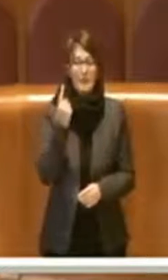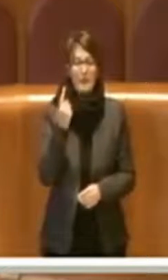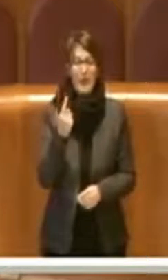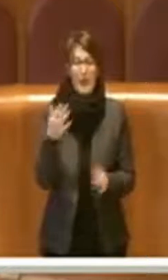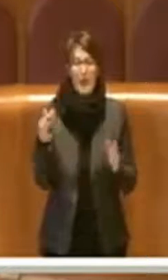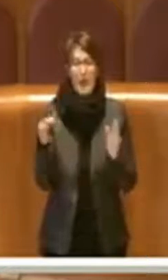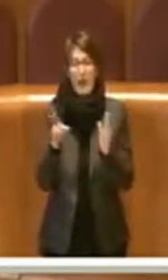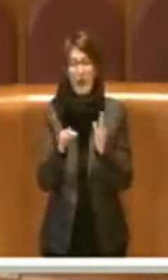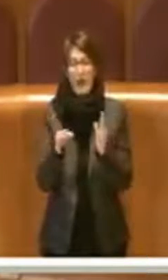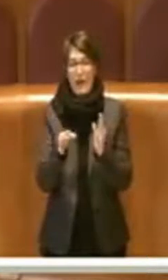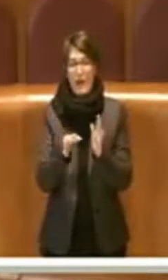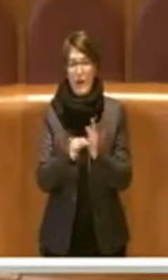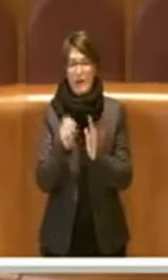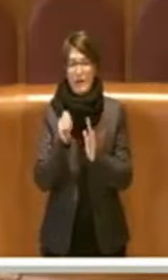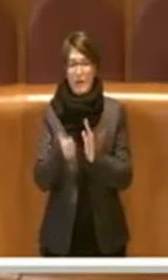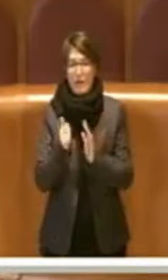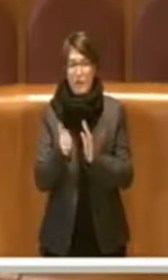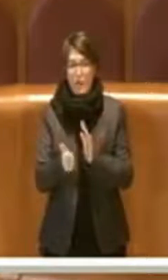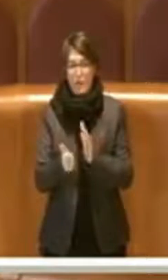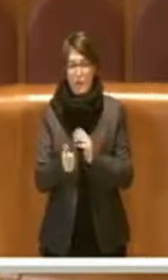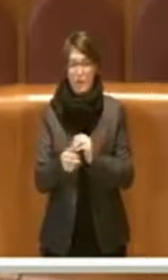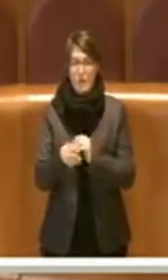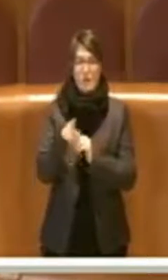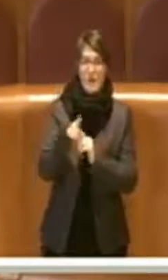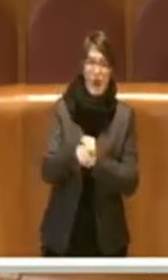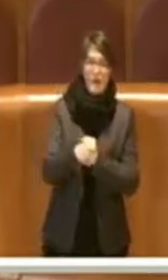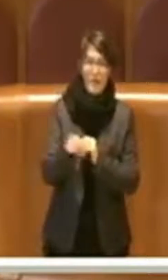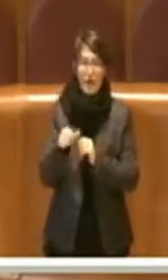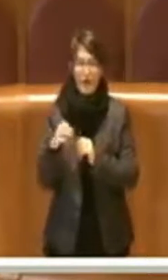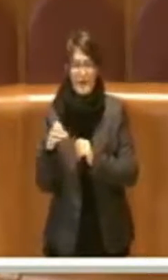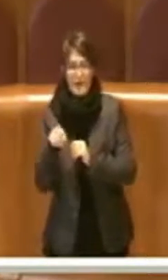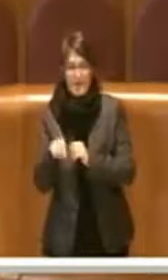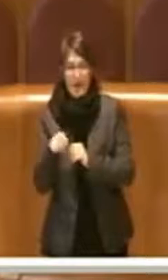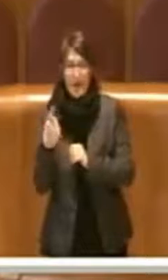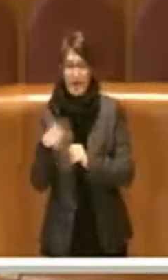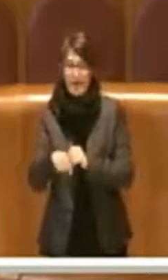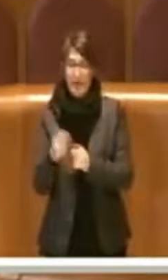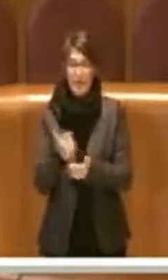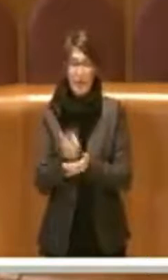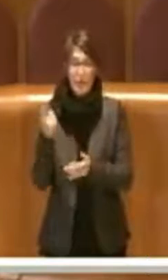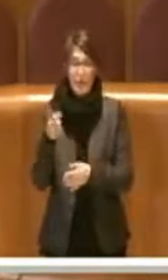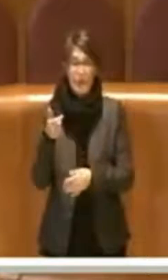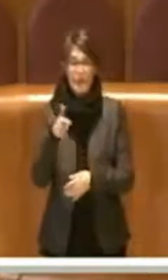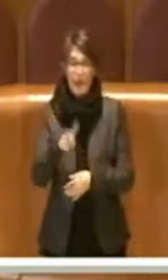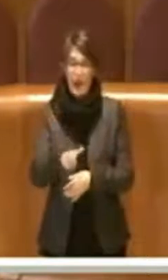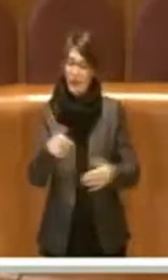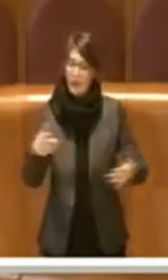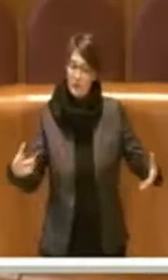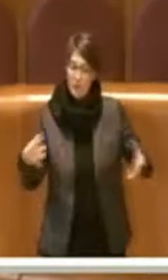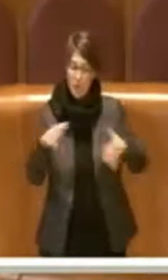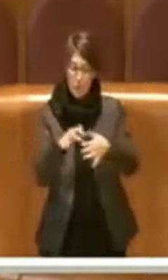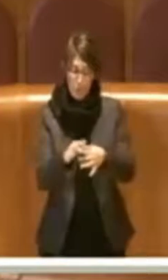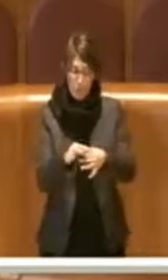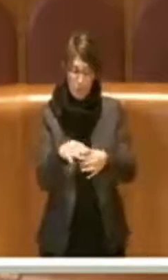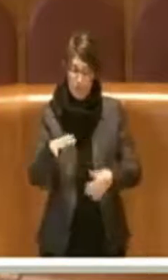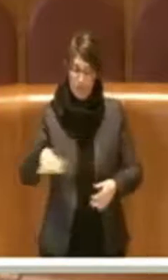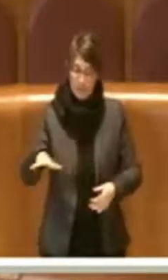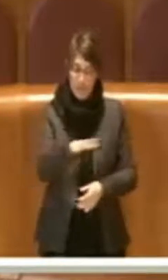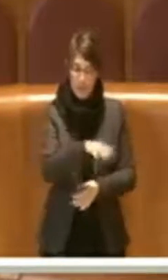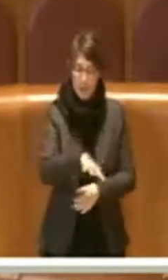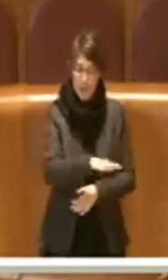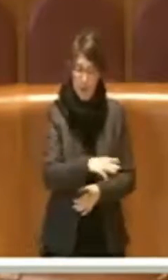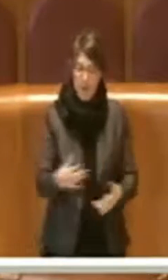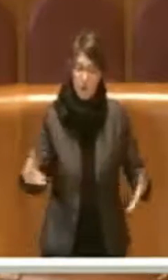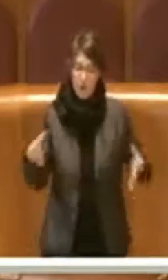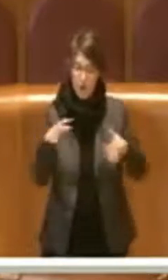11 Parmarola-Selva Candida, che è fondamentale perché unisce tutto quel quadrante, tutto quel settore con la